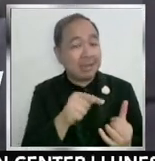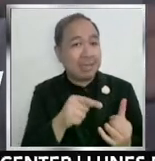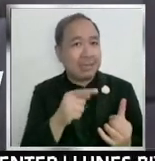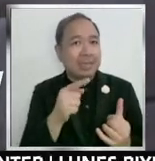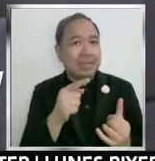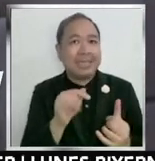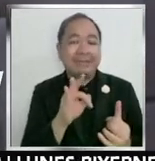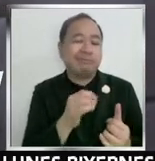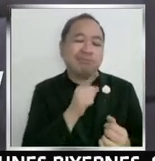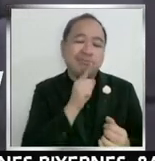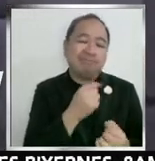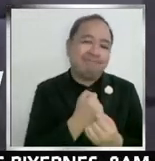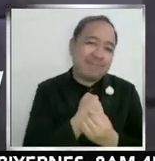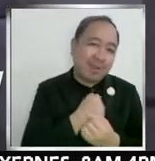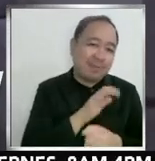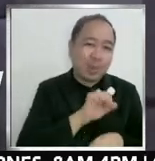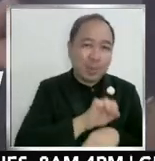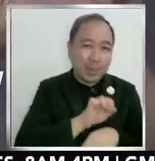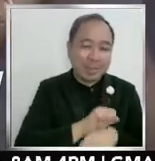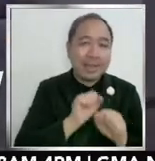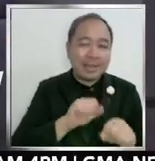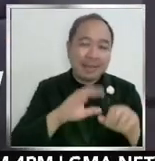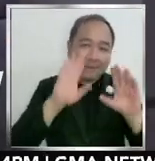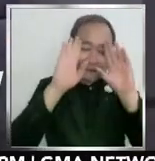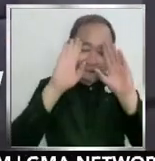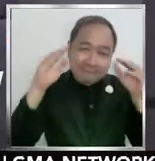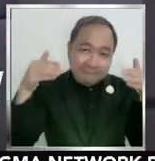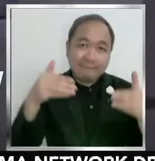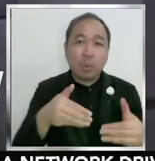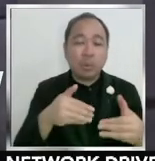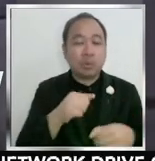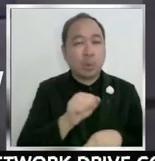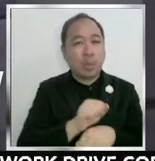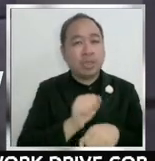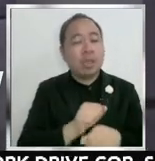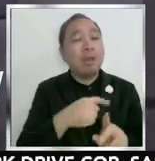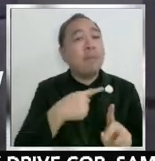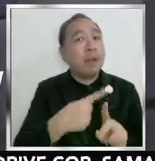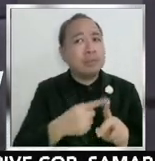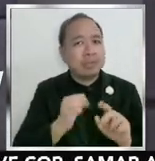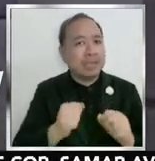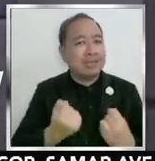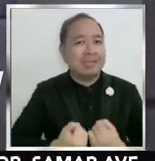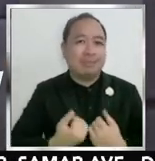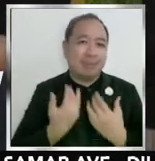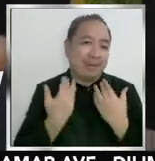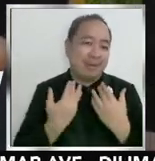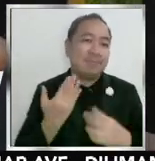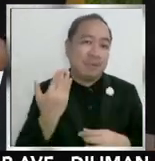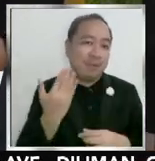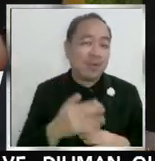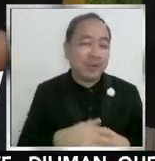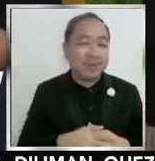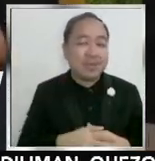mas nakapag-focus ka sa ano. Today. Tapos, sama mo pa ng inspiration kasi nga inspired ako. That's right. Kaya